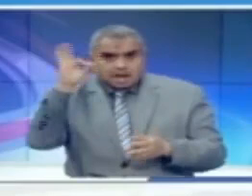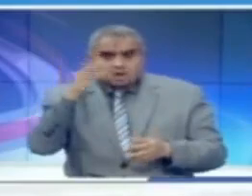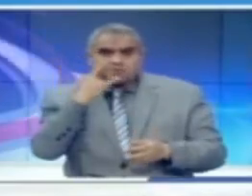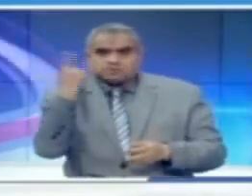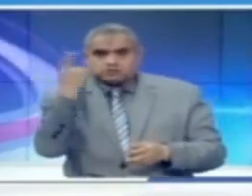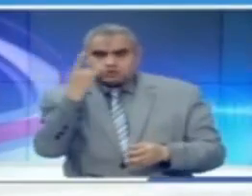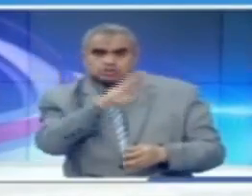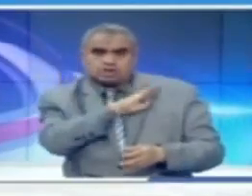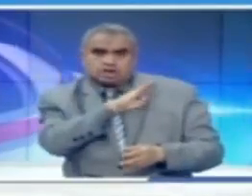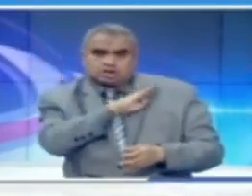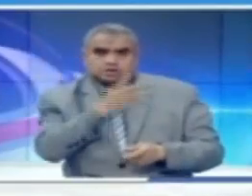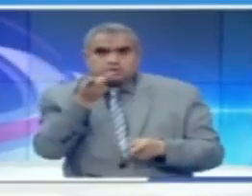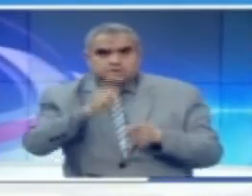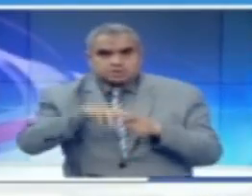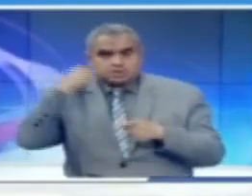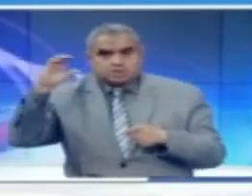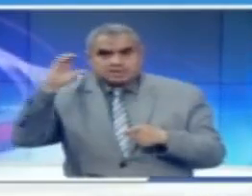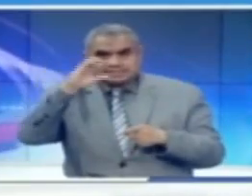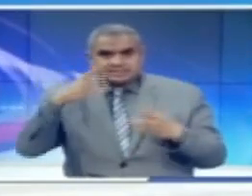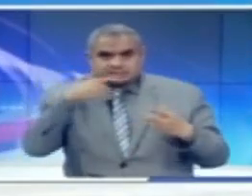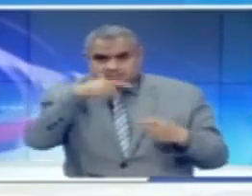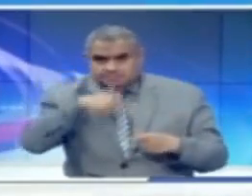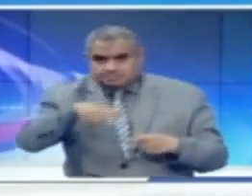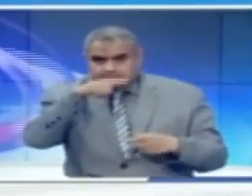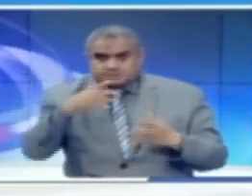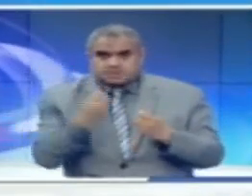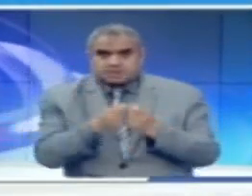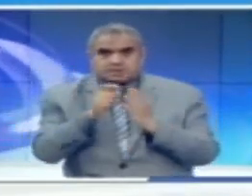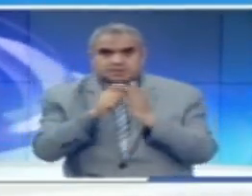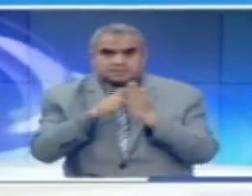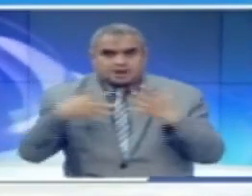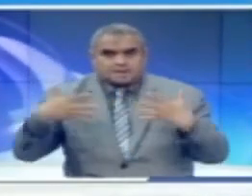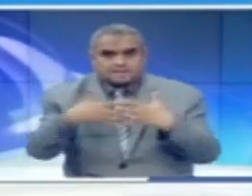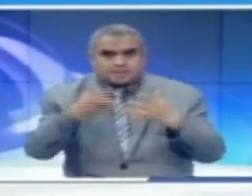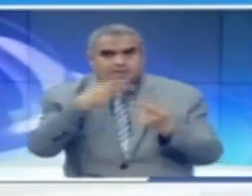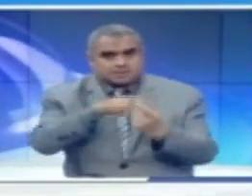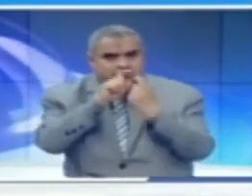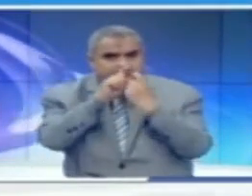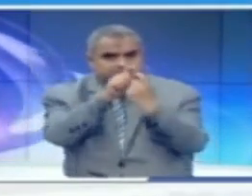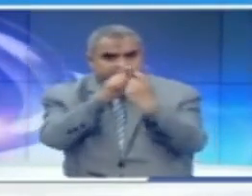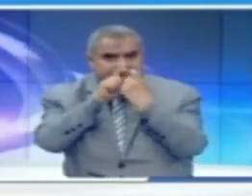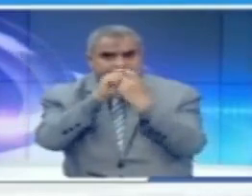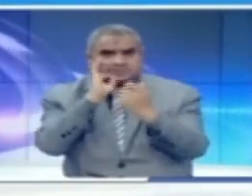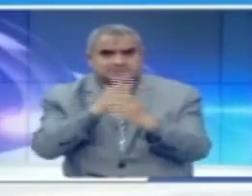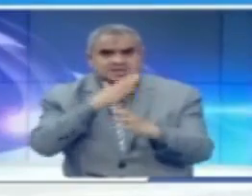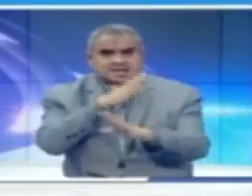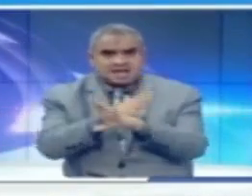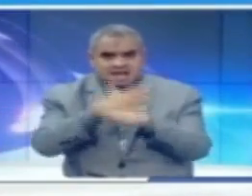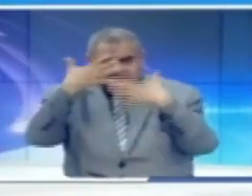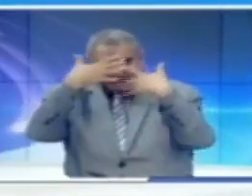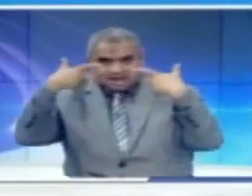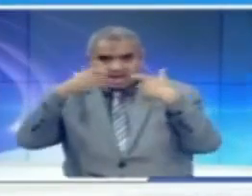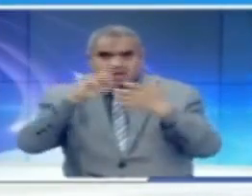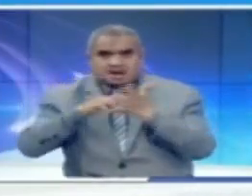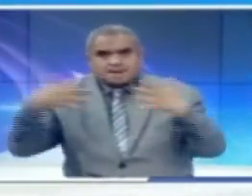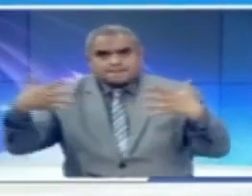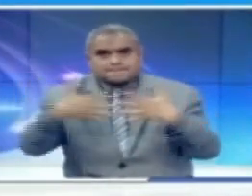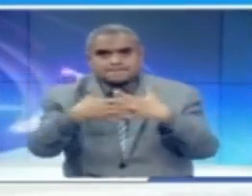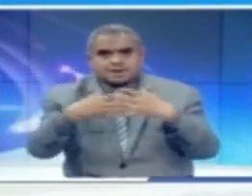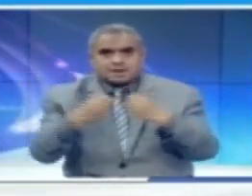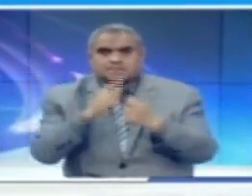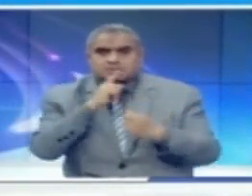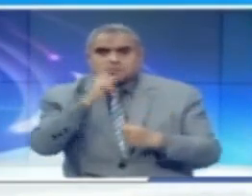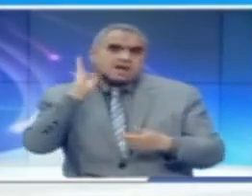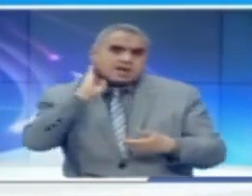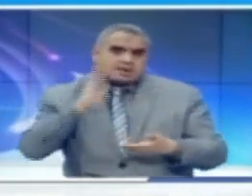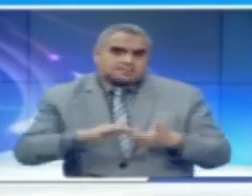أكد الرئيس أن مواجهة التحديات في المنطقة ومكافحة الإرهاب تتطلب توحيد الجهود والتنسيق الجماعي لضمان قوة